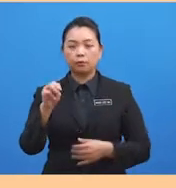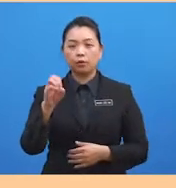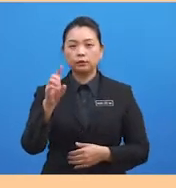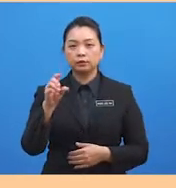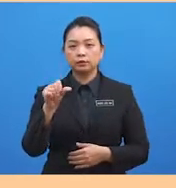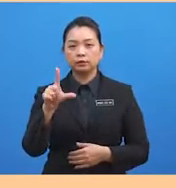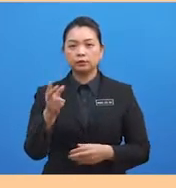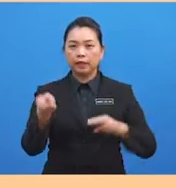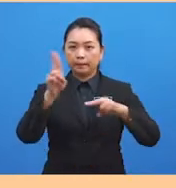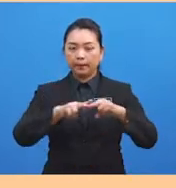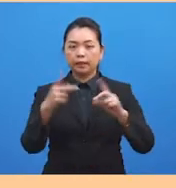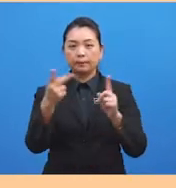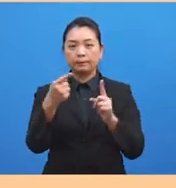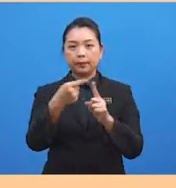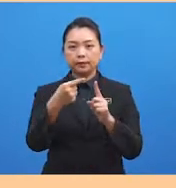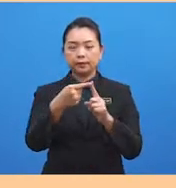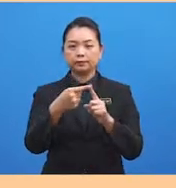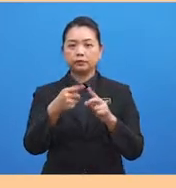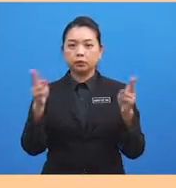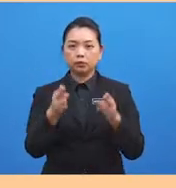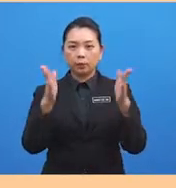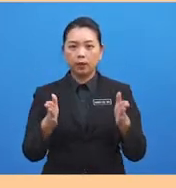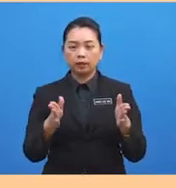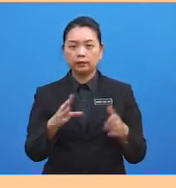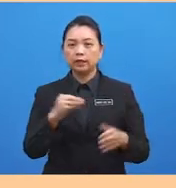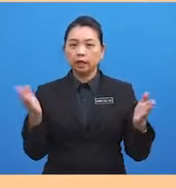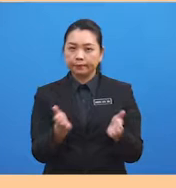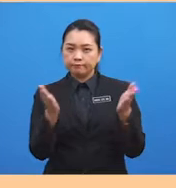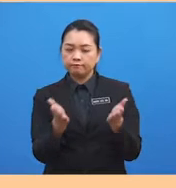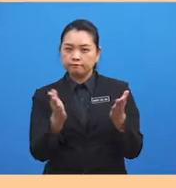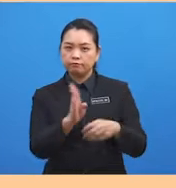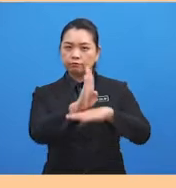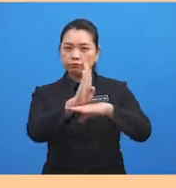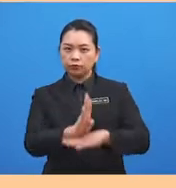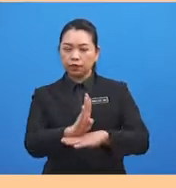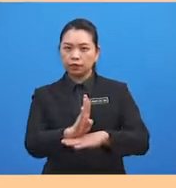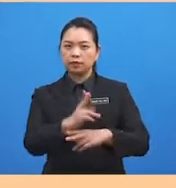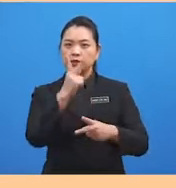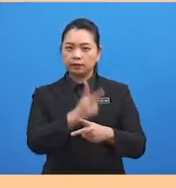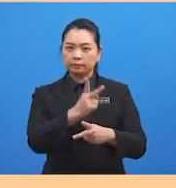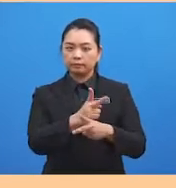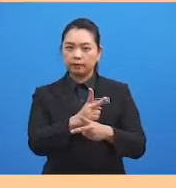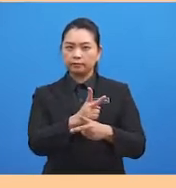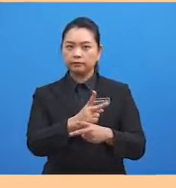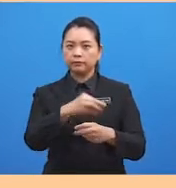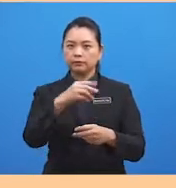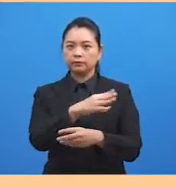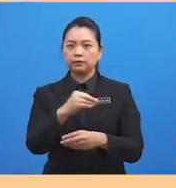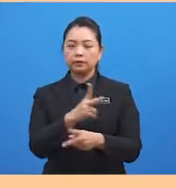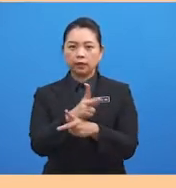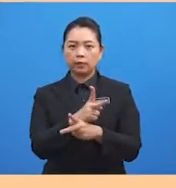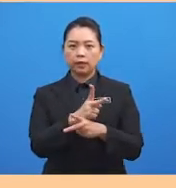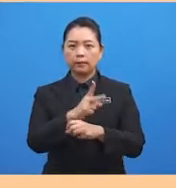tambahan kepada usahawan dan menggalakkan budaya menabung dalam kawalan